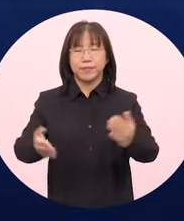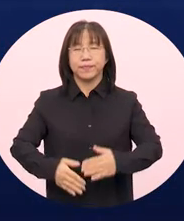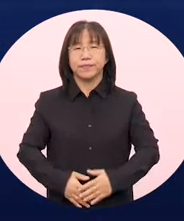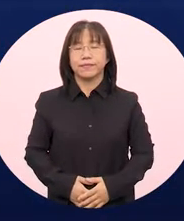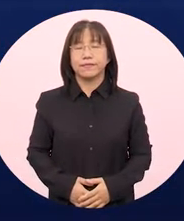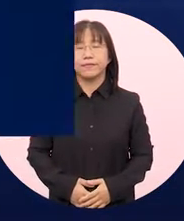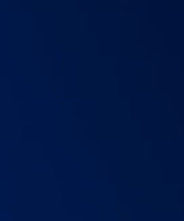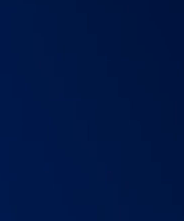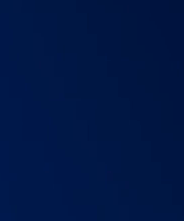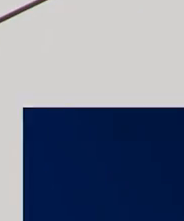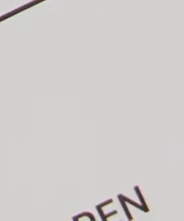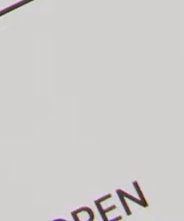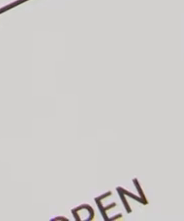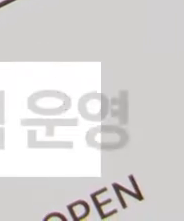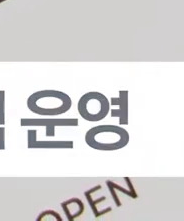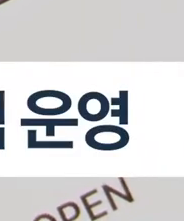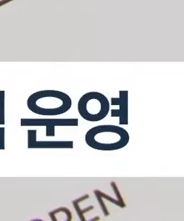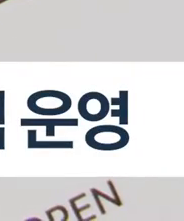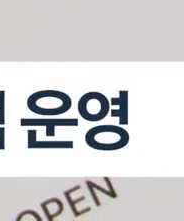소식입니다.